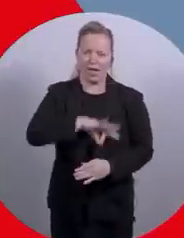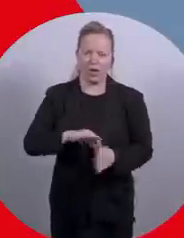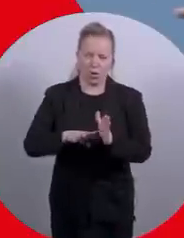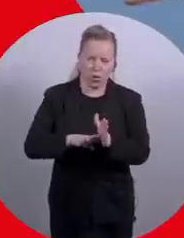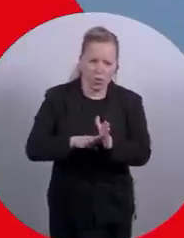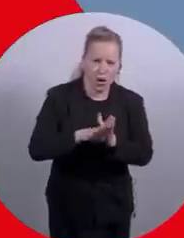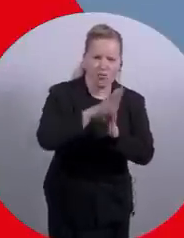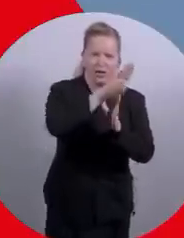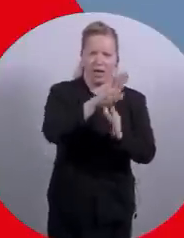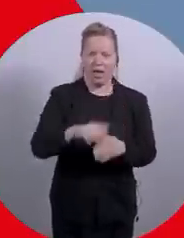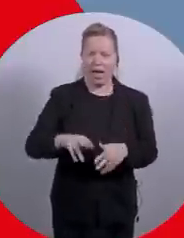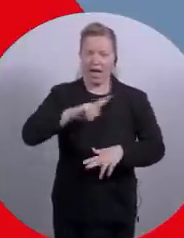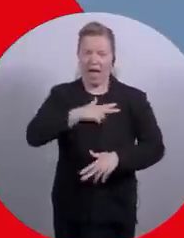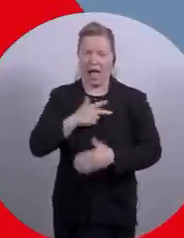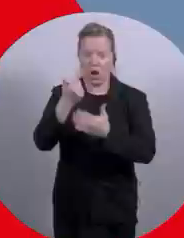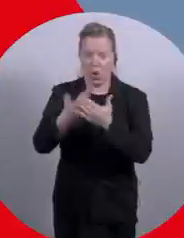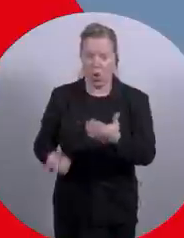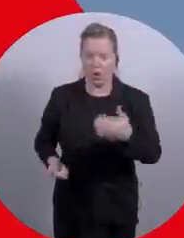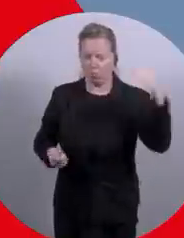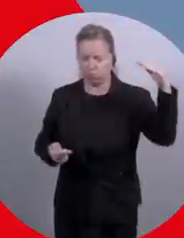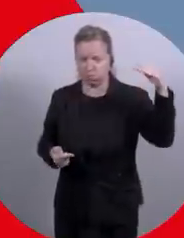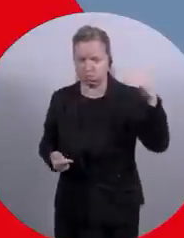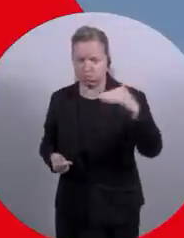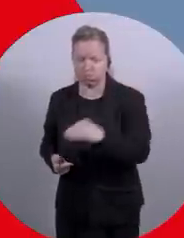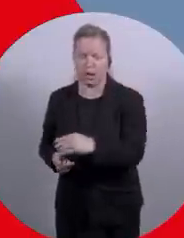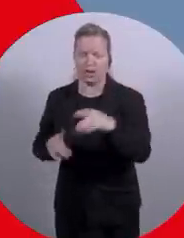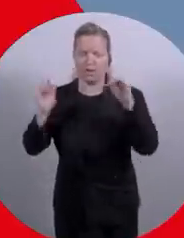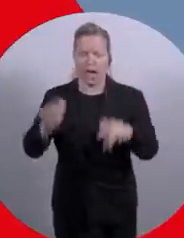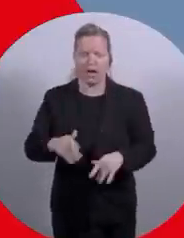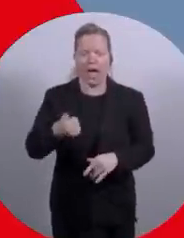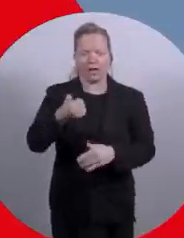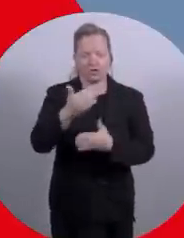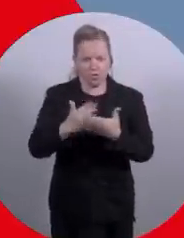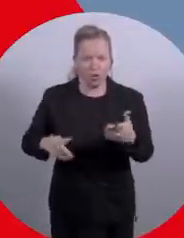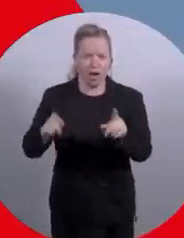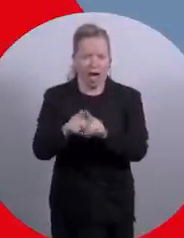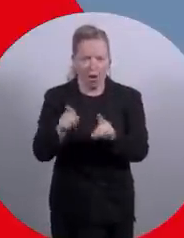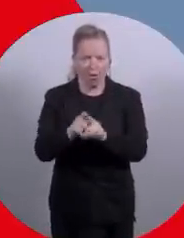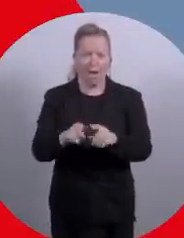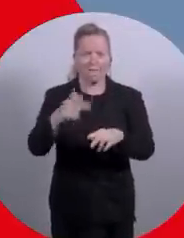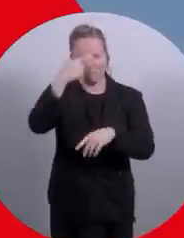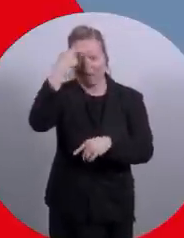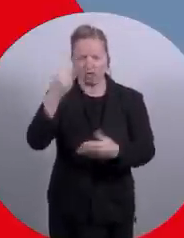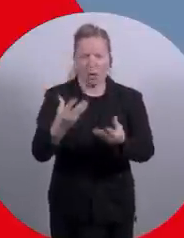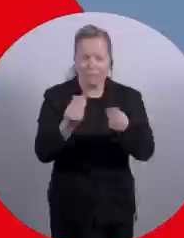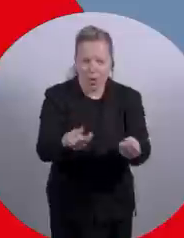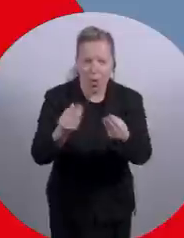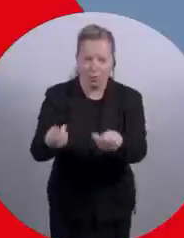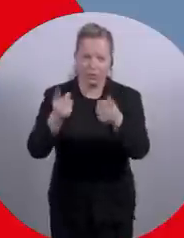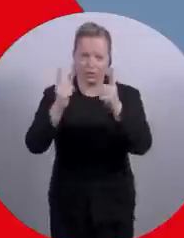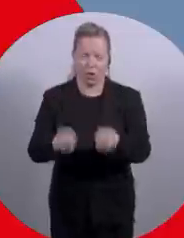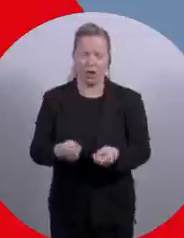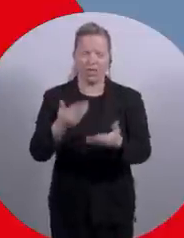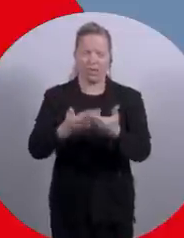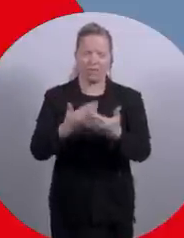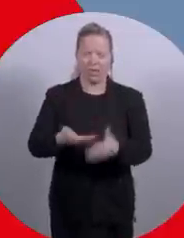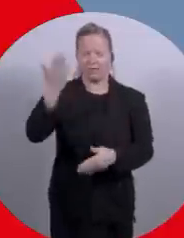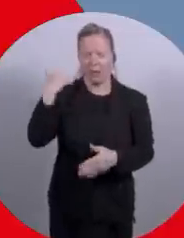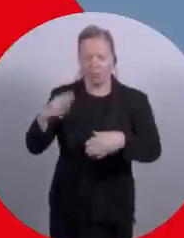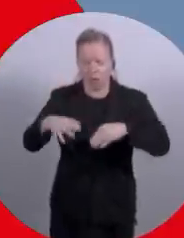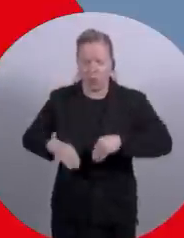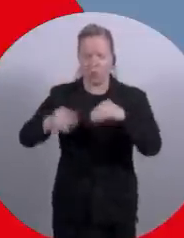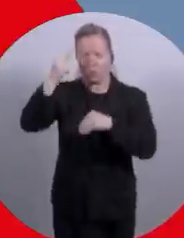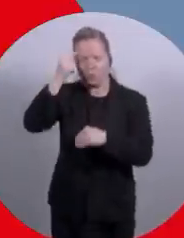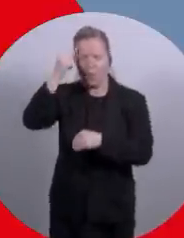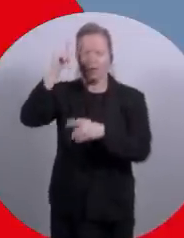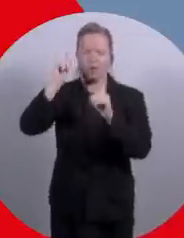während die Realschule so dahinflattern ein Stück weit auch den Menschen zukommen zu lassen deswegen kämpft man in unserer seit unserem gründungsmoment